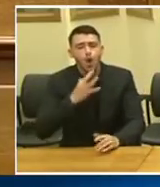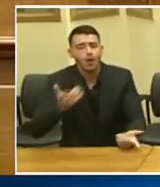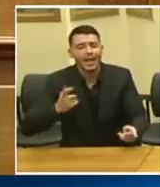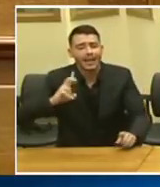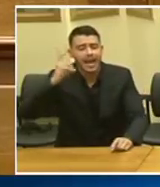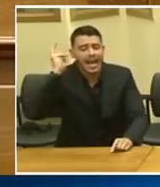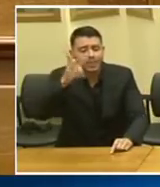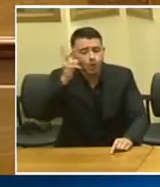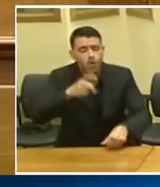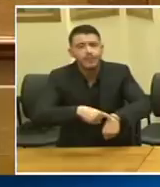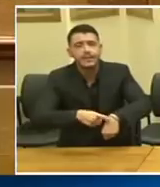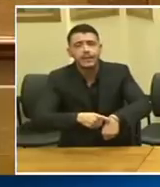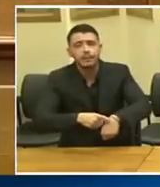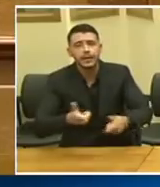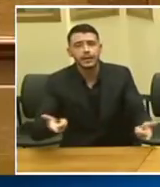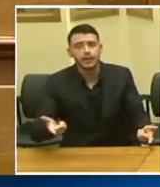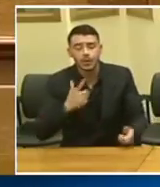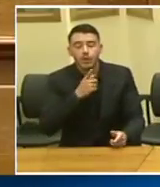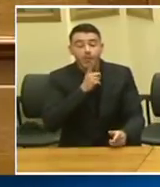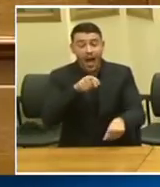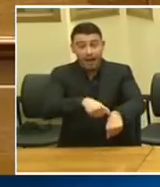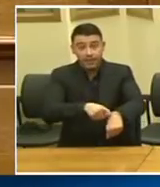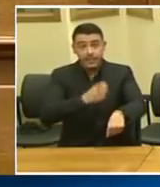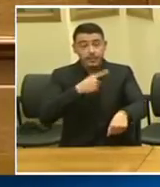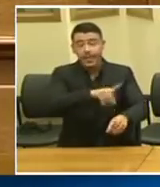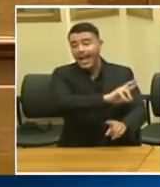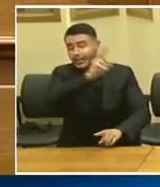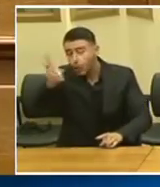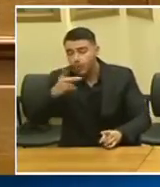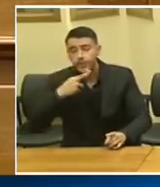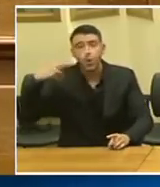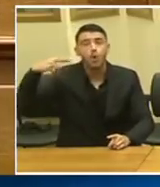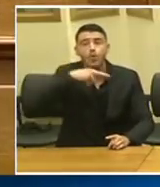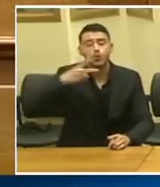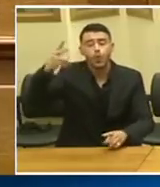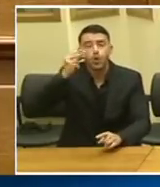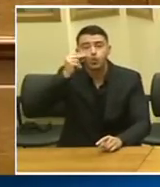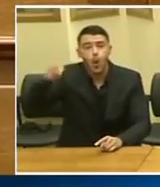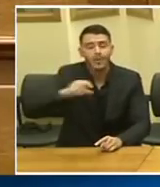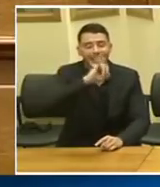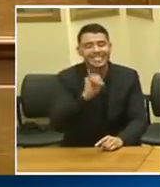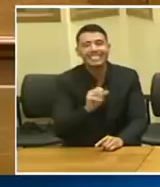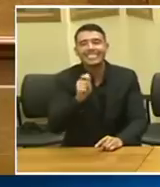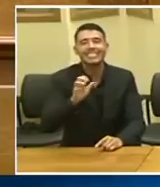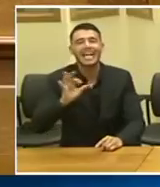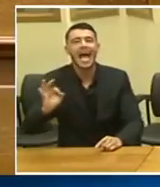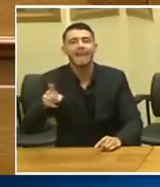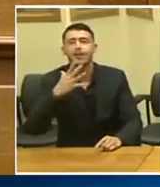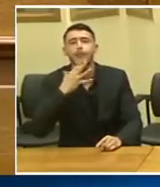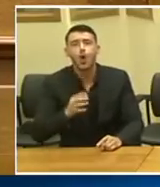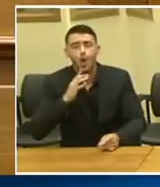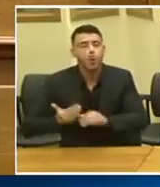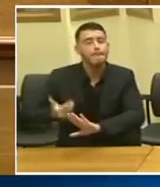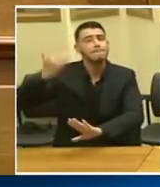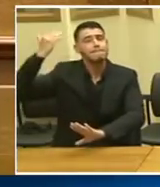ίδια φρασιολογία που κάνετε εσείς για τον Τσίπρα το ΖΑΕΒ για εθνική μειοδοσία. Τι έχει συμβεί? Ελάτε αντιμέτωποι με την